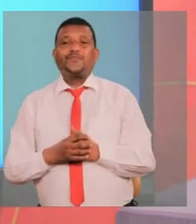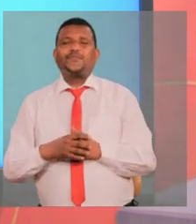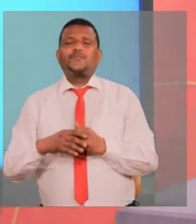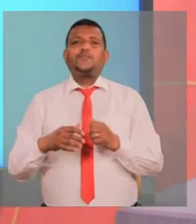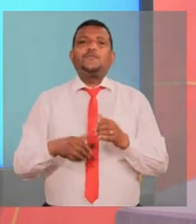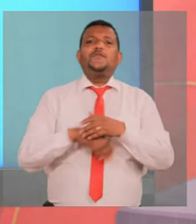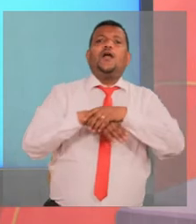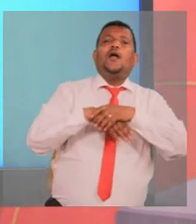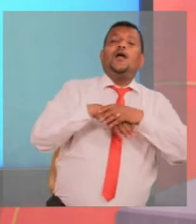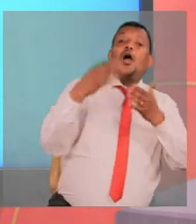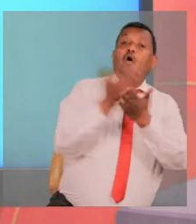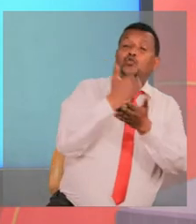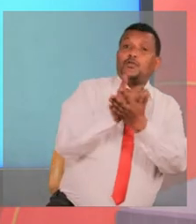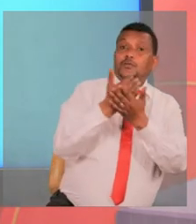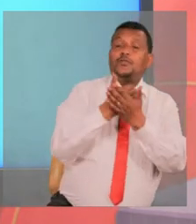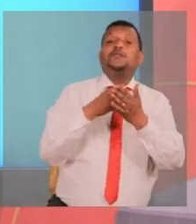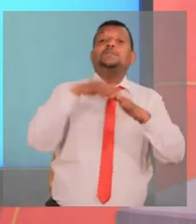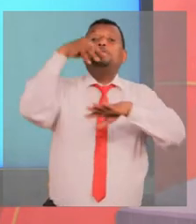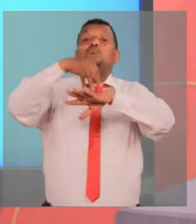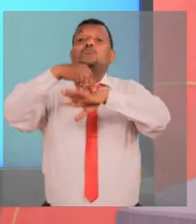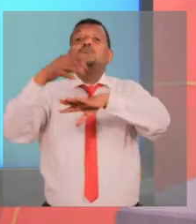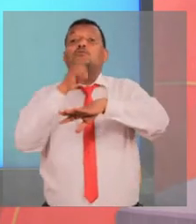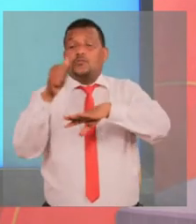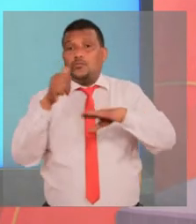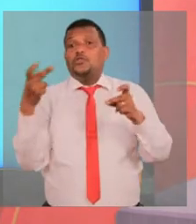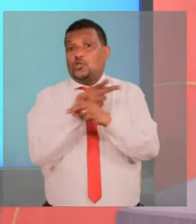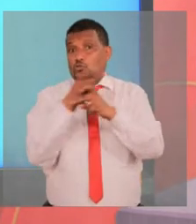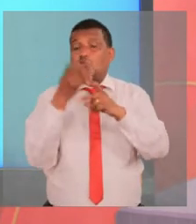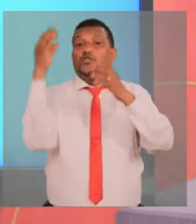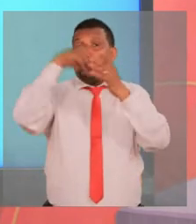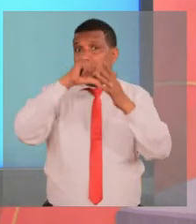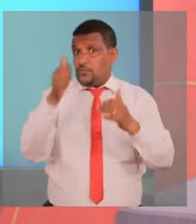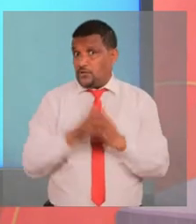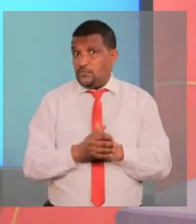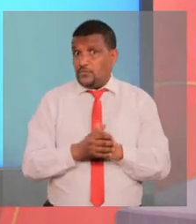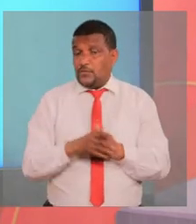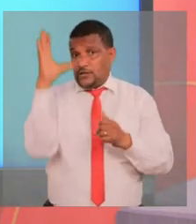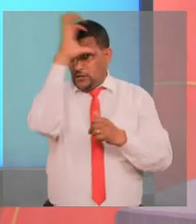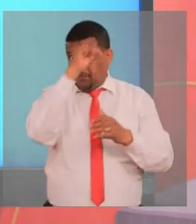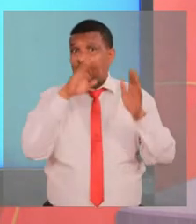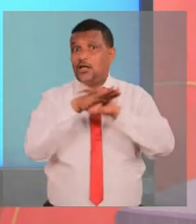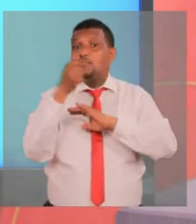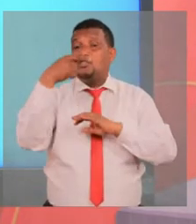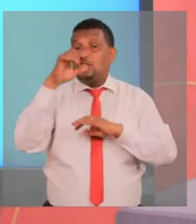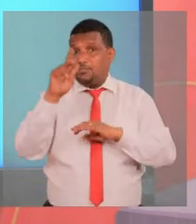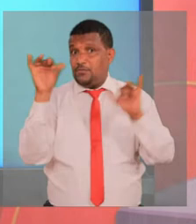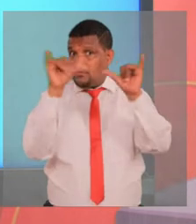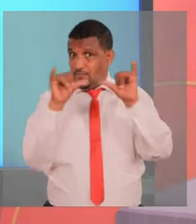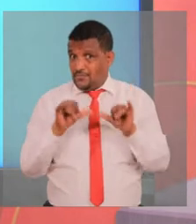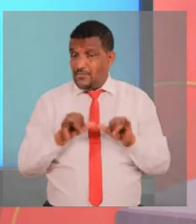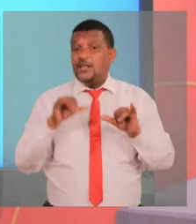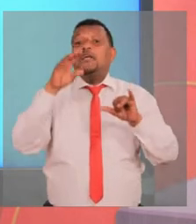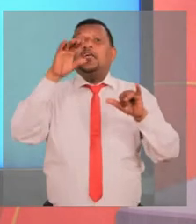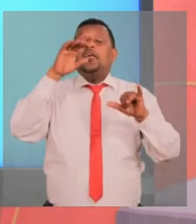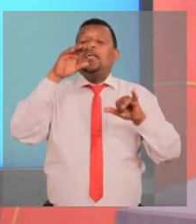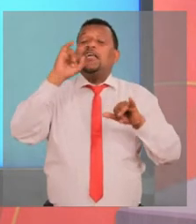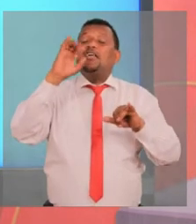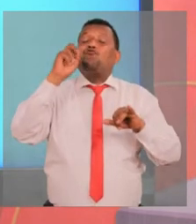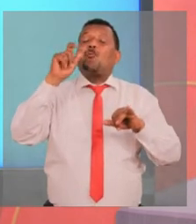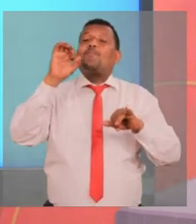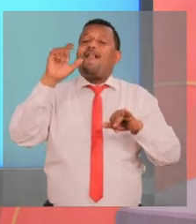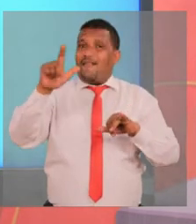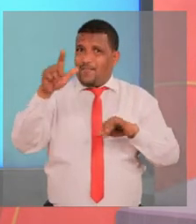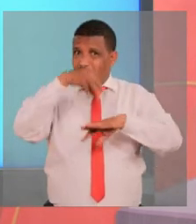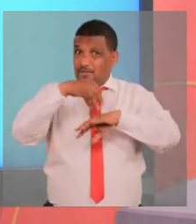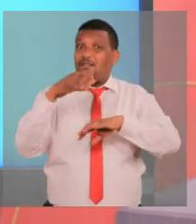कि आप उस प्रोड्यूस्ड इन थे इनफॉरमल सेक्टर नाथ अनाथन इंक्लूडेड इन इंटिमेशन और मुजरिम जिद थी डिंपल मार्ग सेक्टर इस कथा को